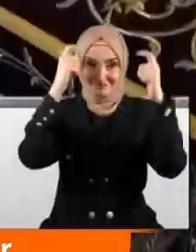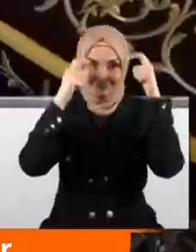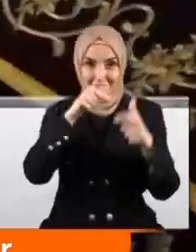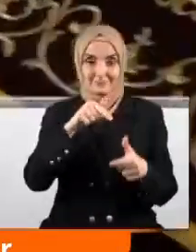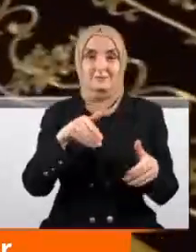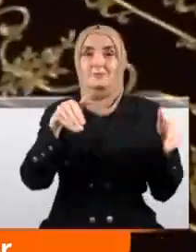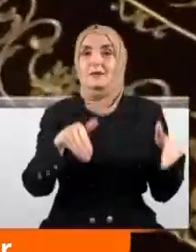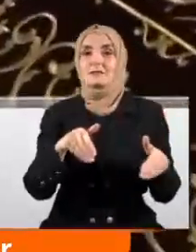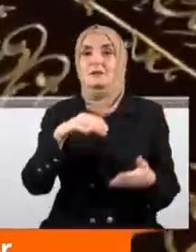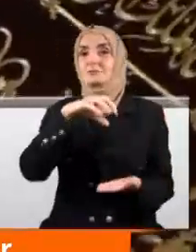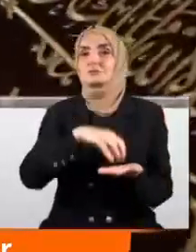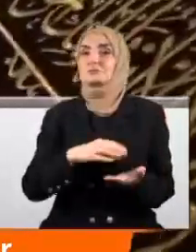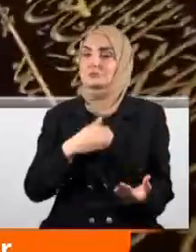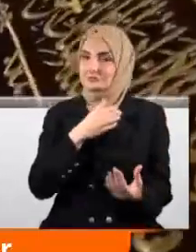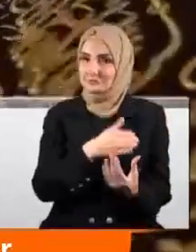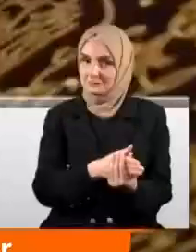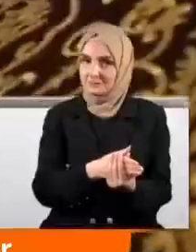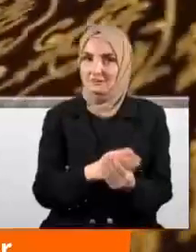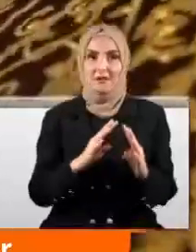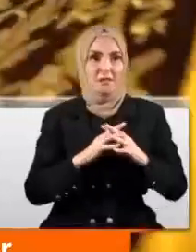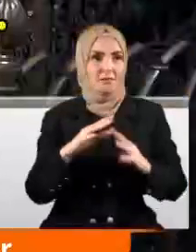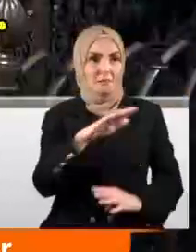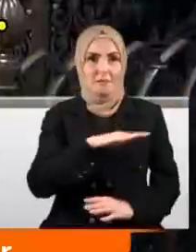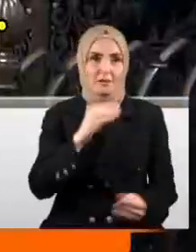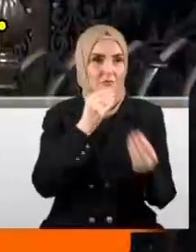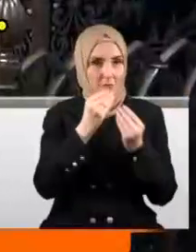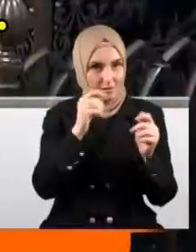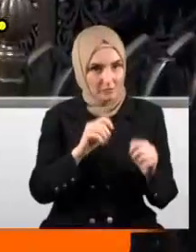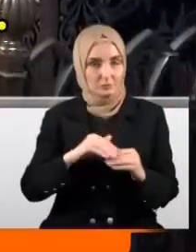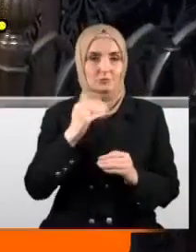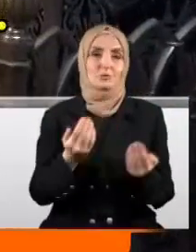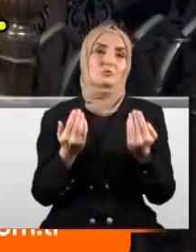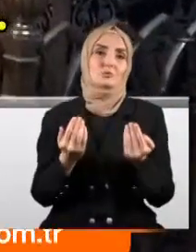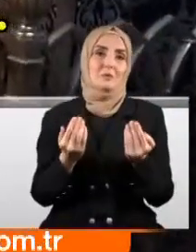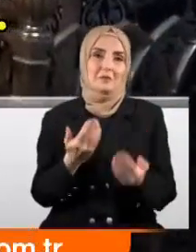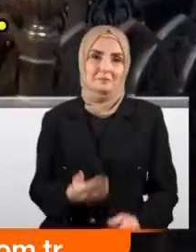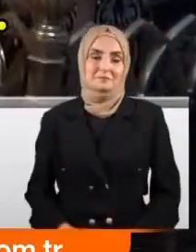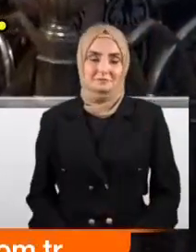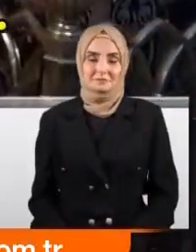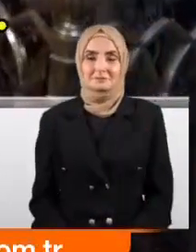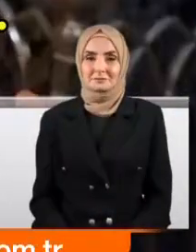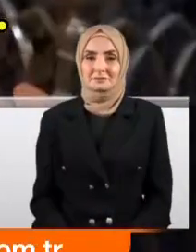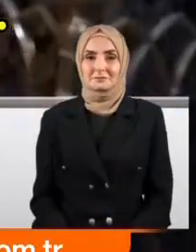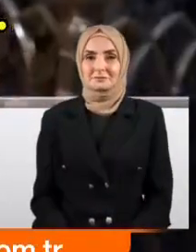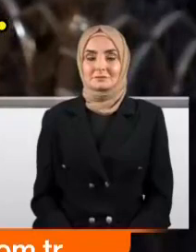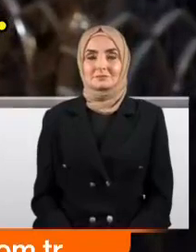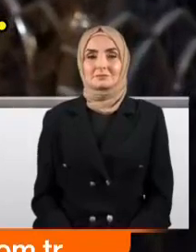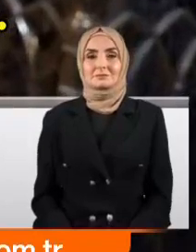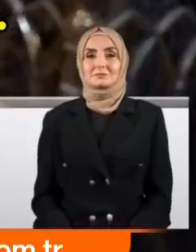bulunan kalabalıkla sohbet etti, sıra duaya geldi. Zulmedenleri ve arkalarında duranları